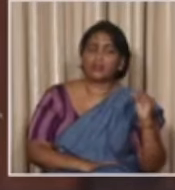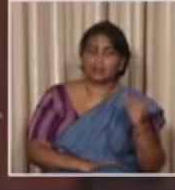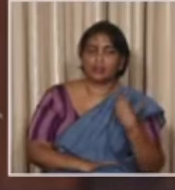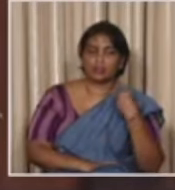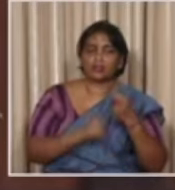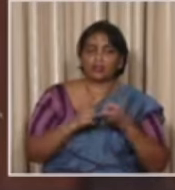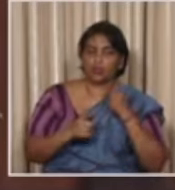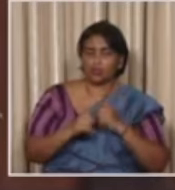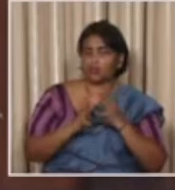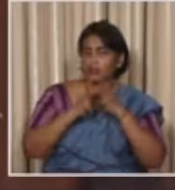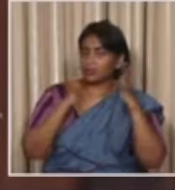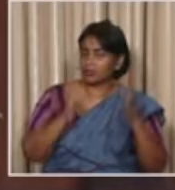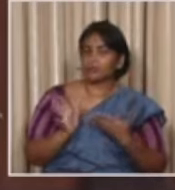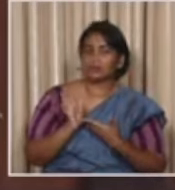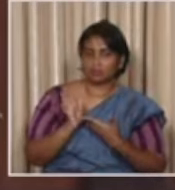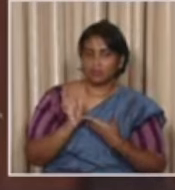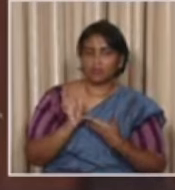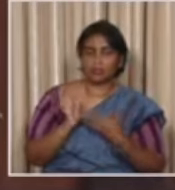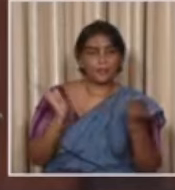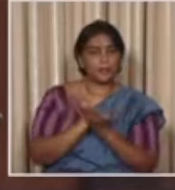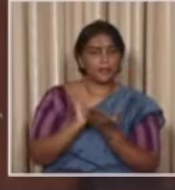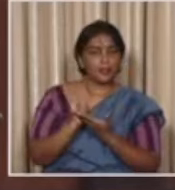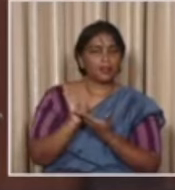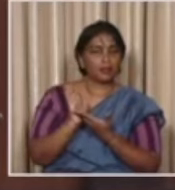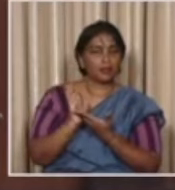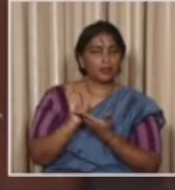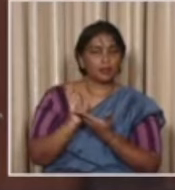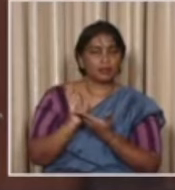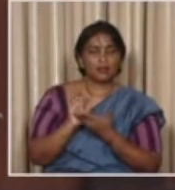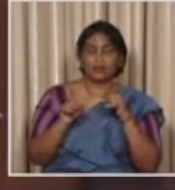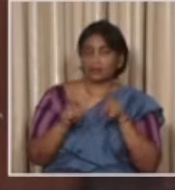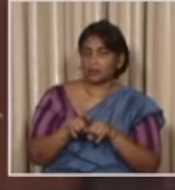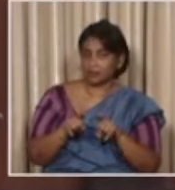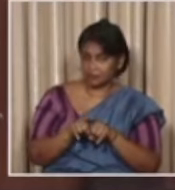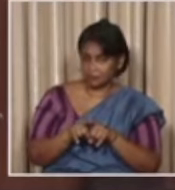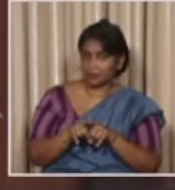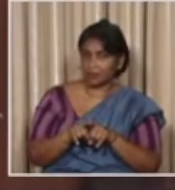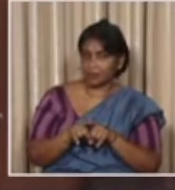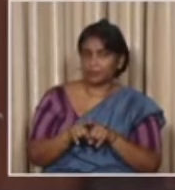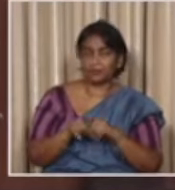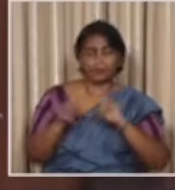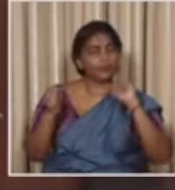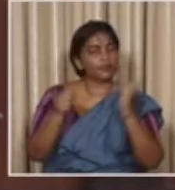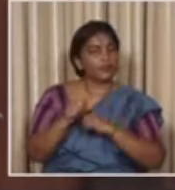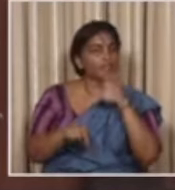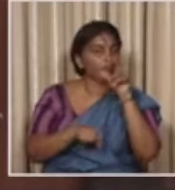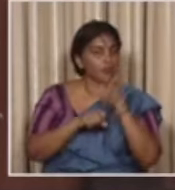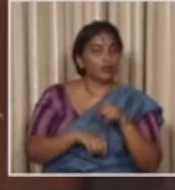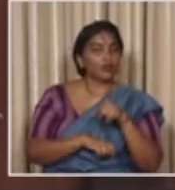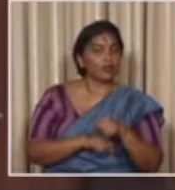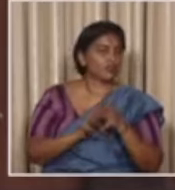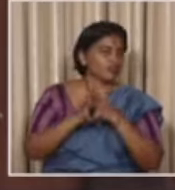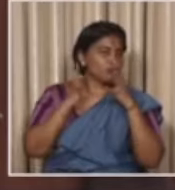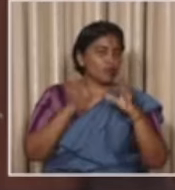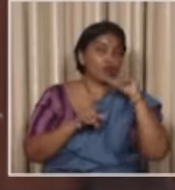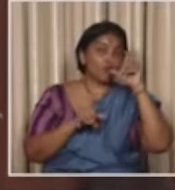මේක එක්සැම්පල්ස් මං ගාව තියෙන මේ කොල ටිකයි මේ ටිකයි කියනවා නම්. මේ ඊට අමතරව ඝාතනයට ලක් කරපු කට්ටිය අද ගොඩක්